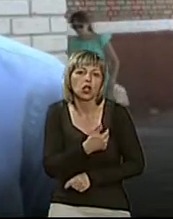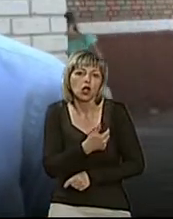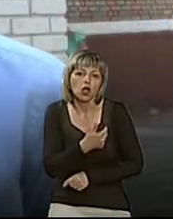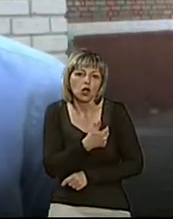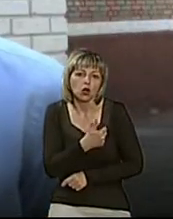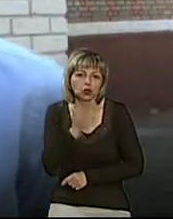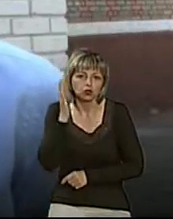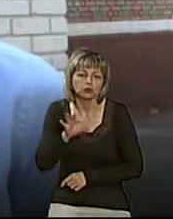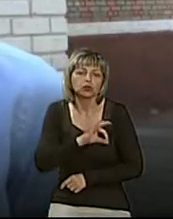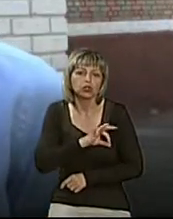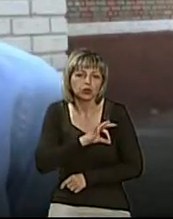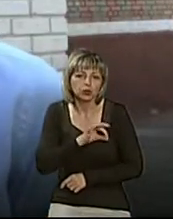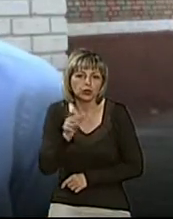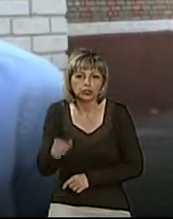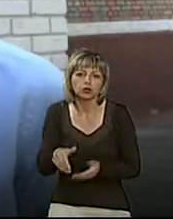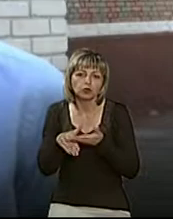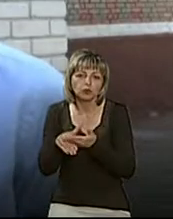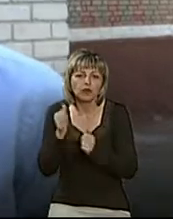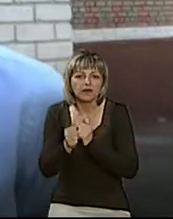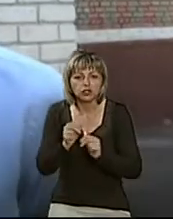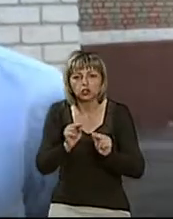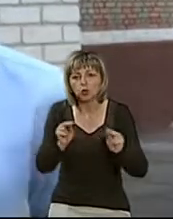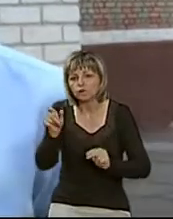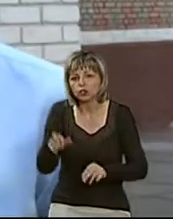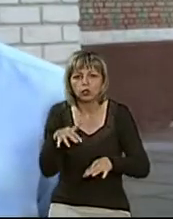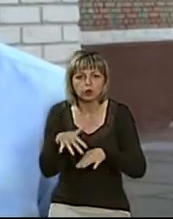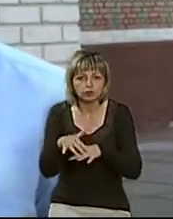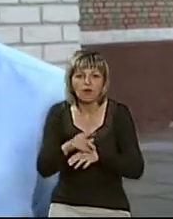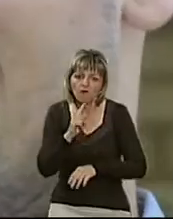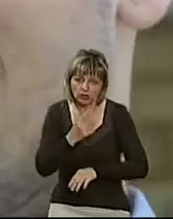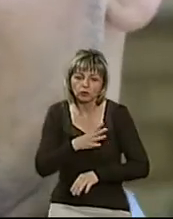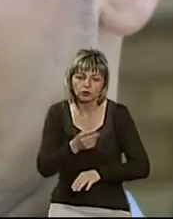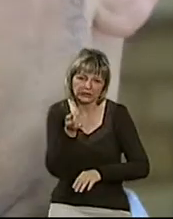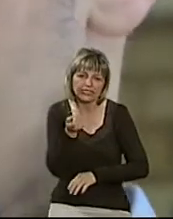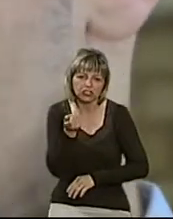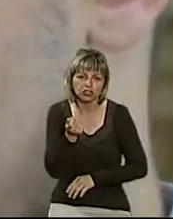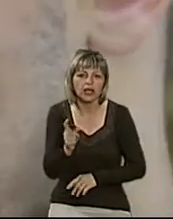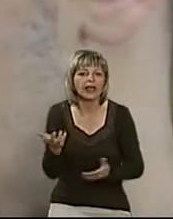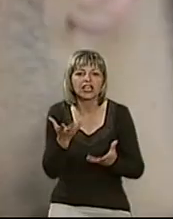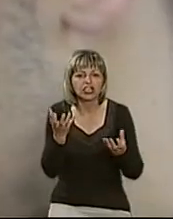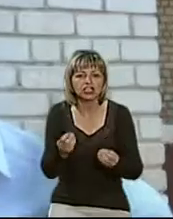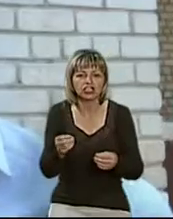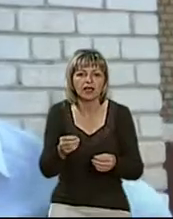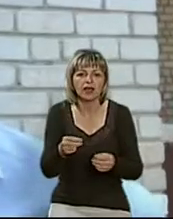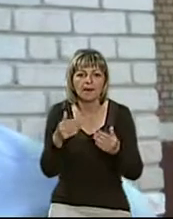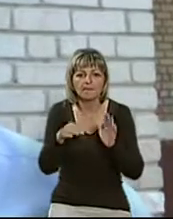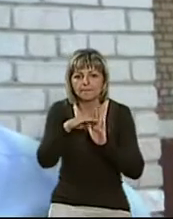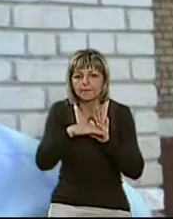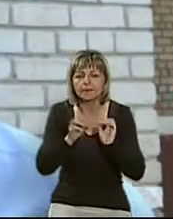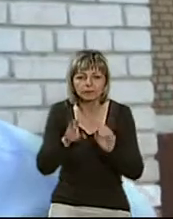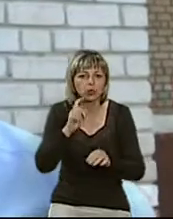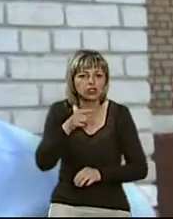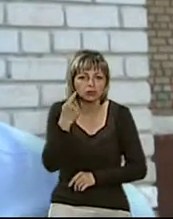допомагав математики. Важко було? Ну, трішки. Які ще предмети будеш здавати? Українську мову